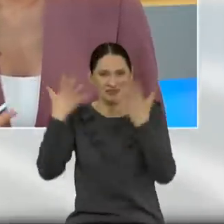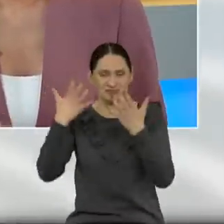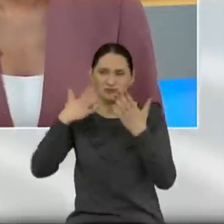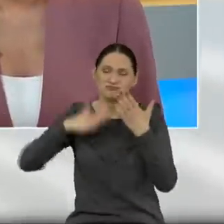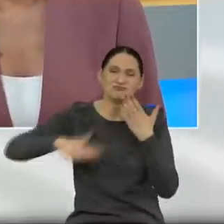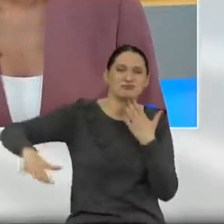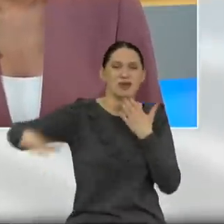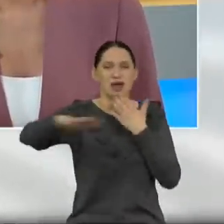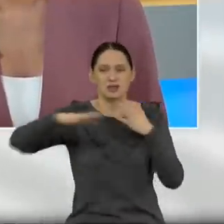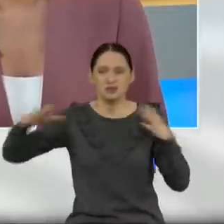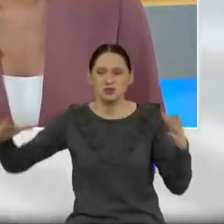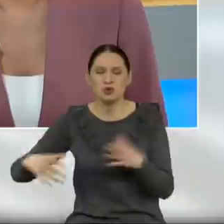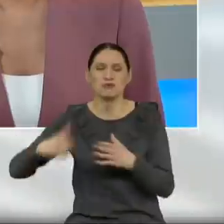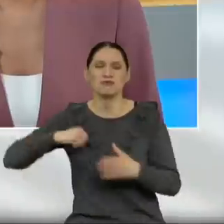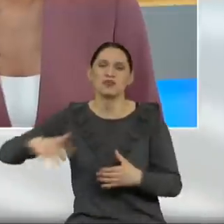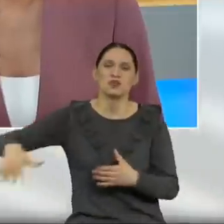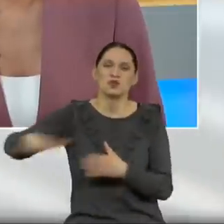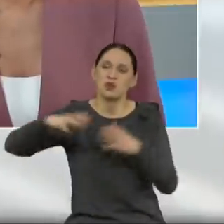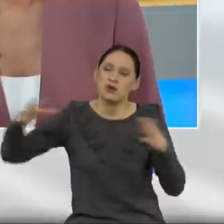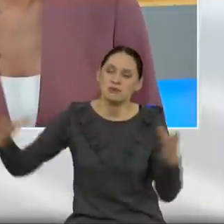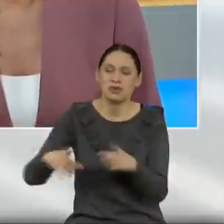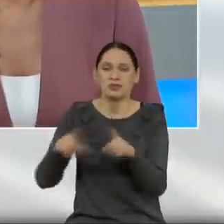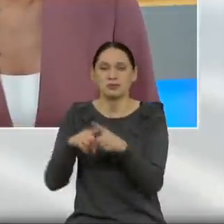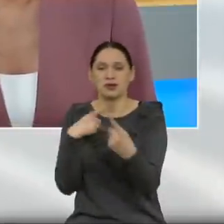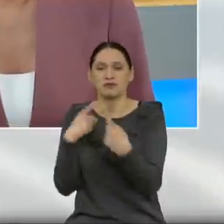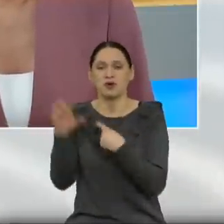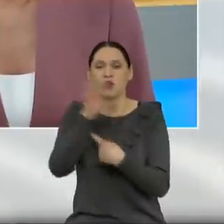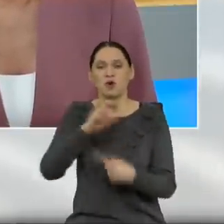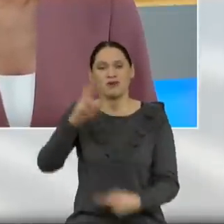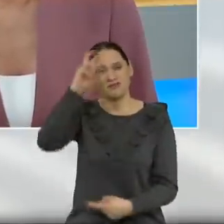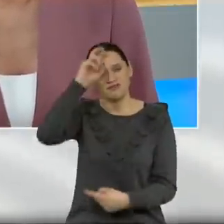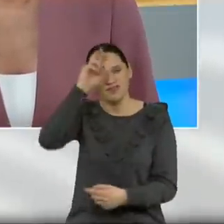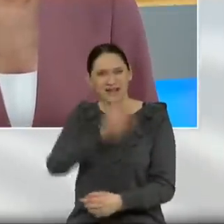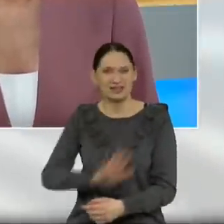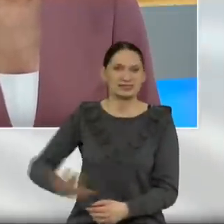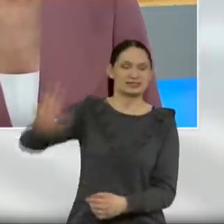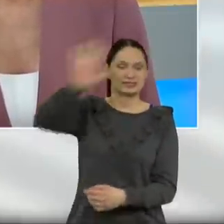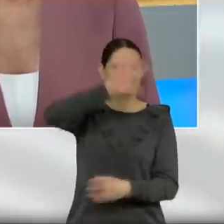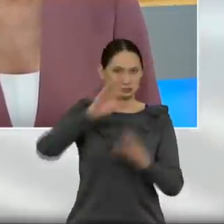net visuomenės balsas, jeigu mes kalbame apie nacionalinį susitarimą?